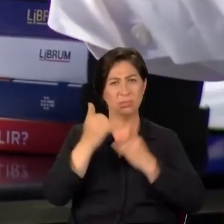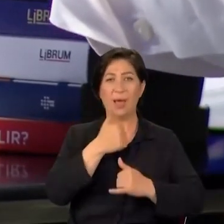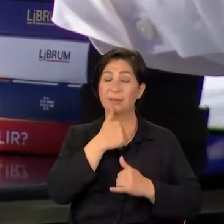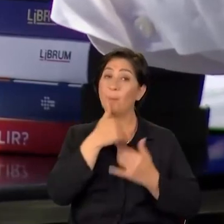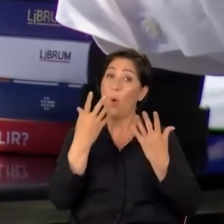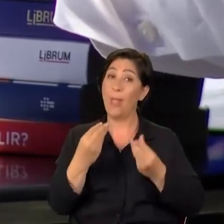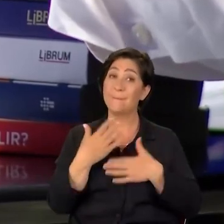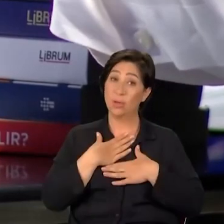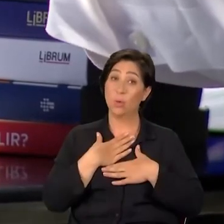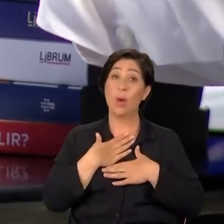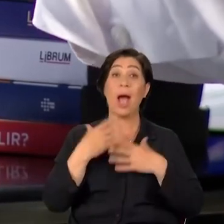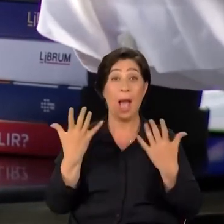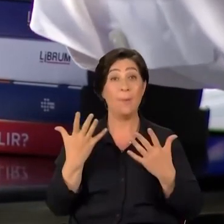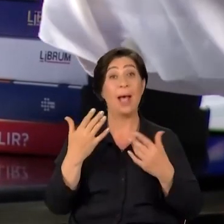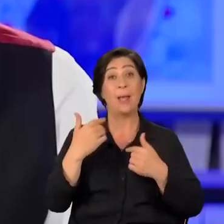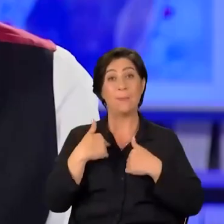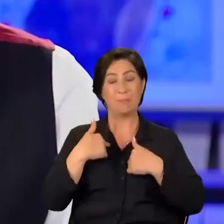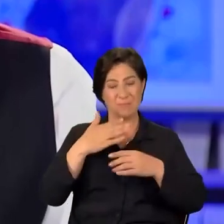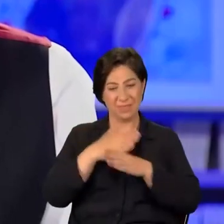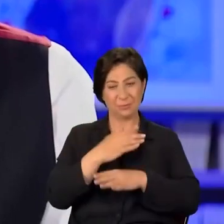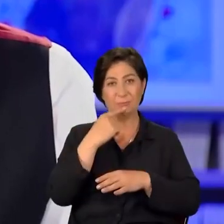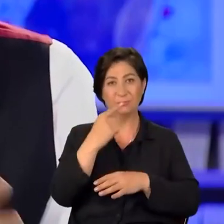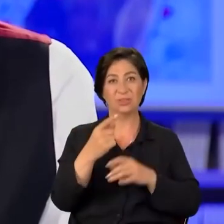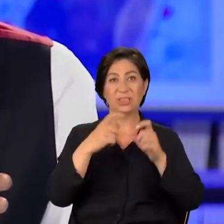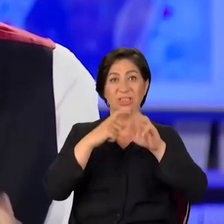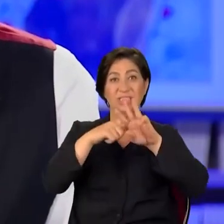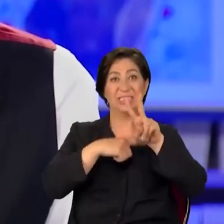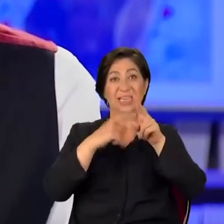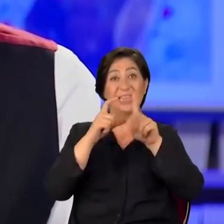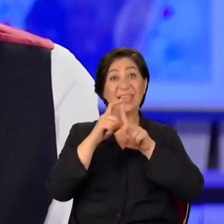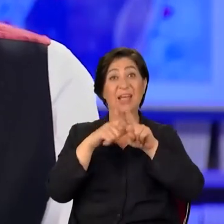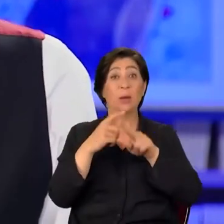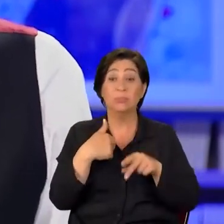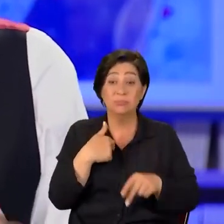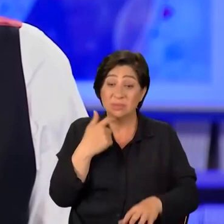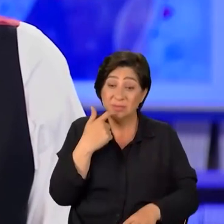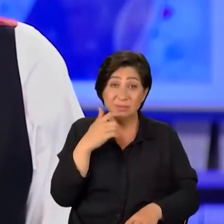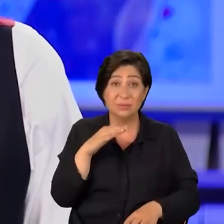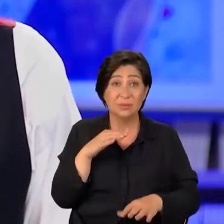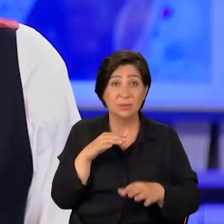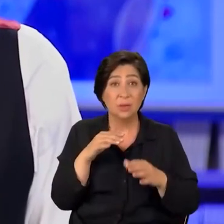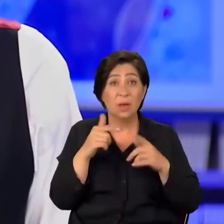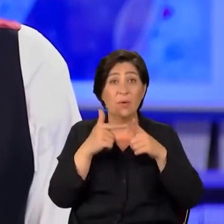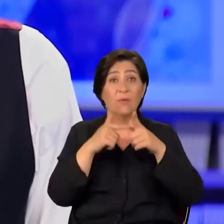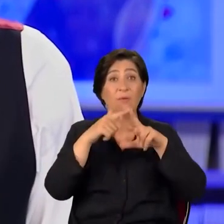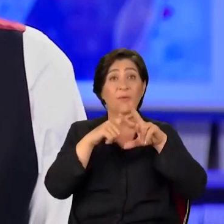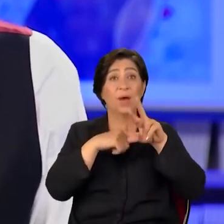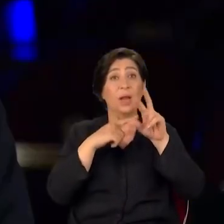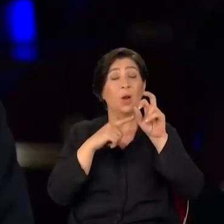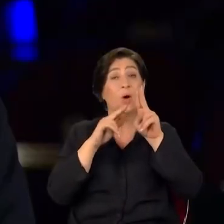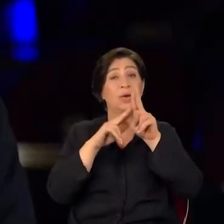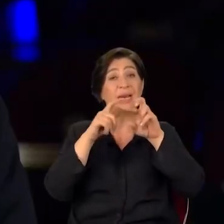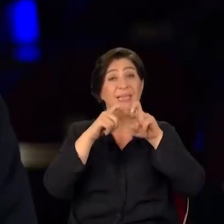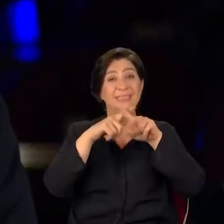falokrat, berbat bir adam olabiliyorum ama ideolojik olarak hakikaten Şeyda'cığım da buradayken. O ne demek? Büyüğüm, hangisi? Falokrat.